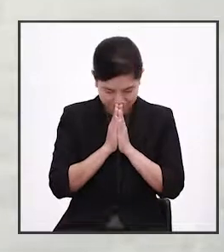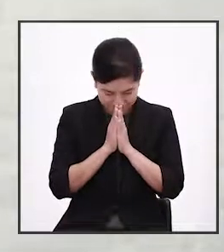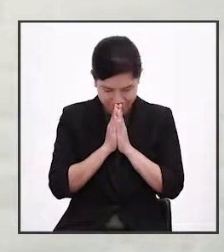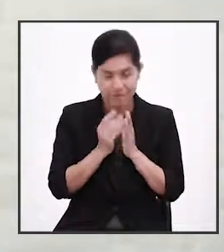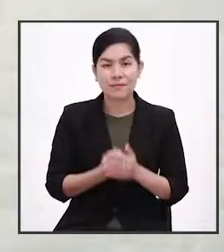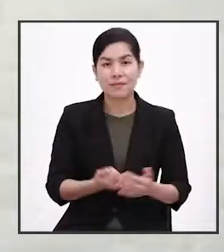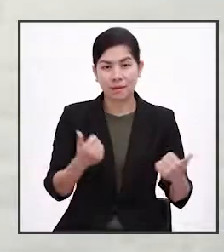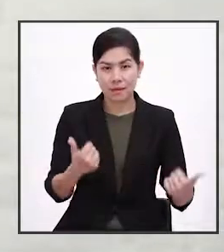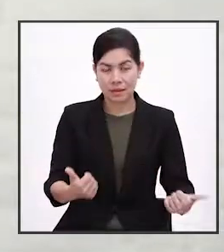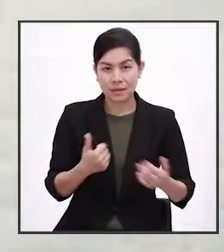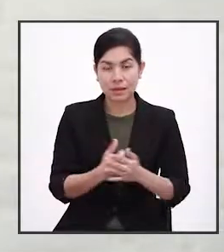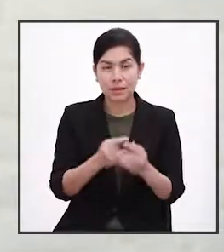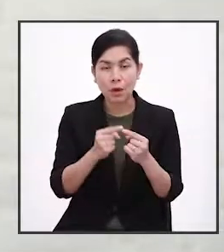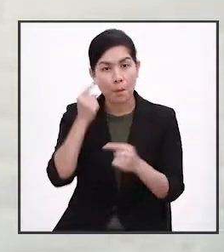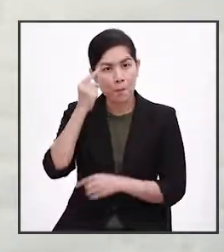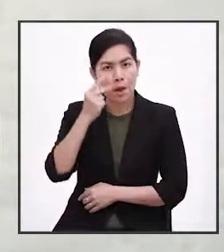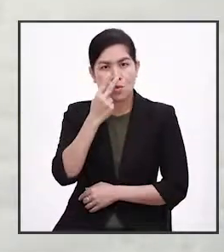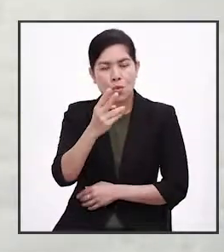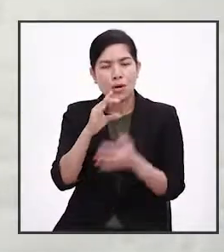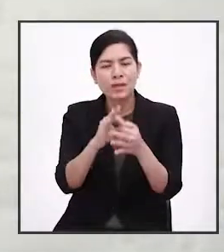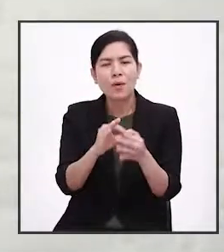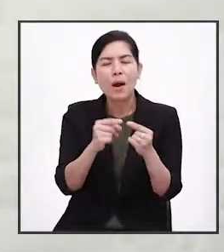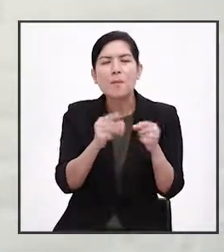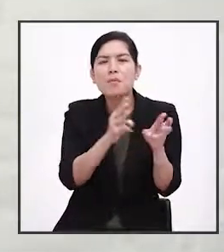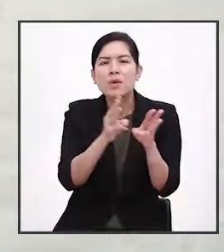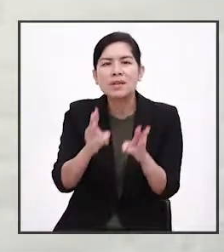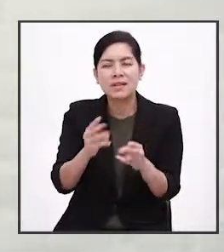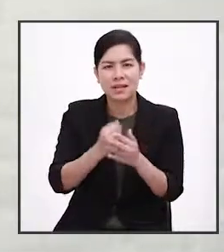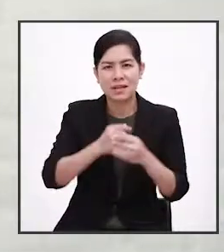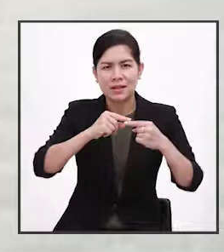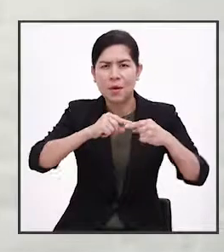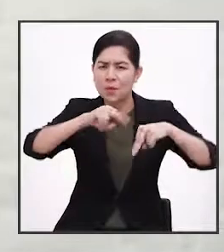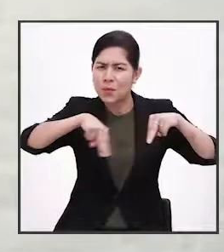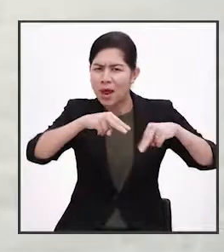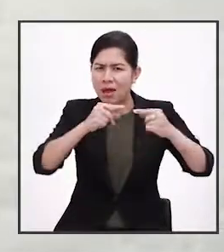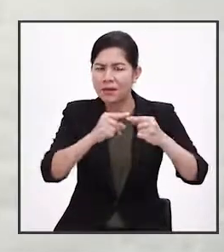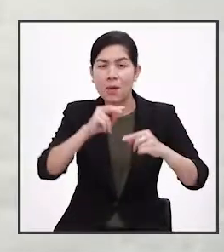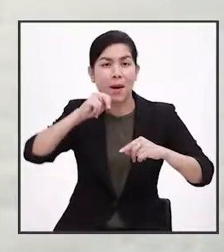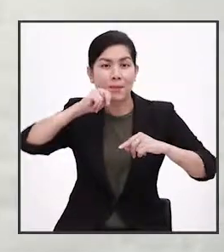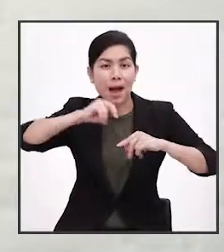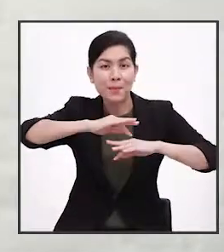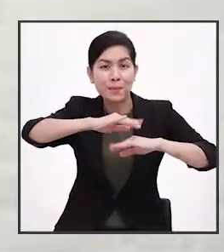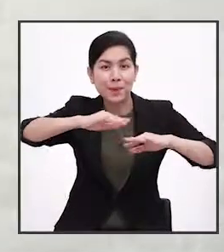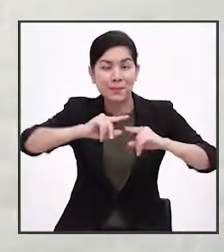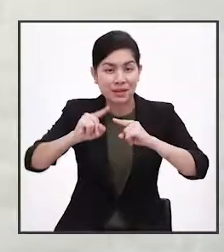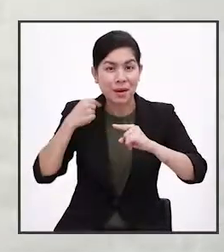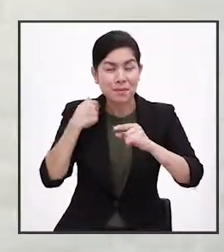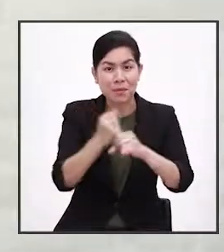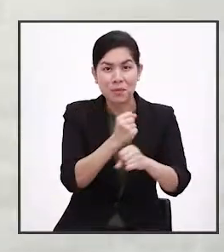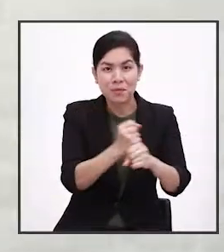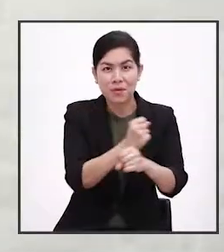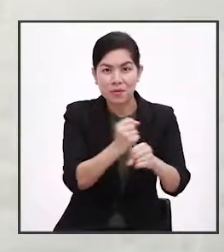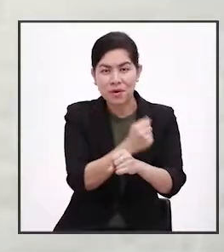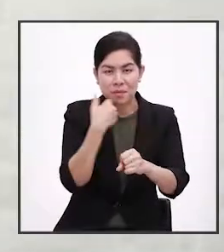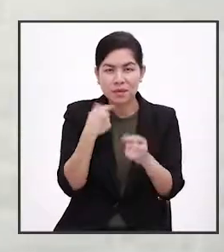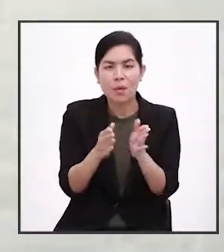สวัสดีค่ะวันนี้แอนจะพาคุณผู้ชมไปรู้จักกับทาราบำบัดนะคะถือเป็นอีกหนึ่งทางเลือกในการฟื้นฟูสุขภาพของผู้ป่วยแล้วก็เป็น